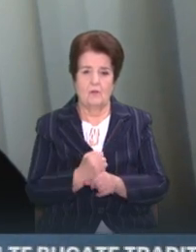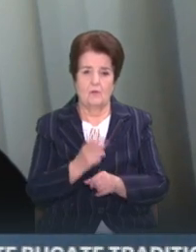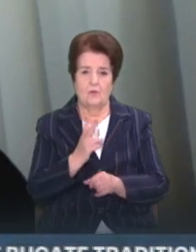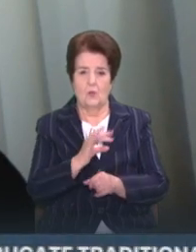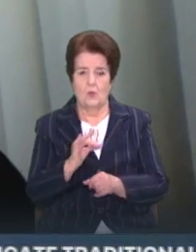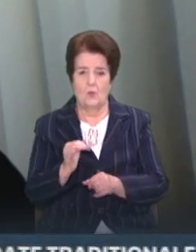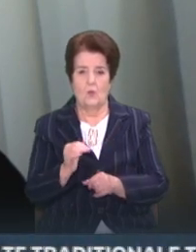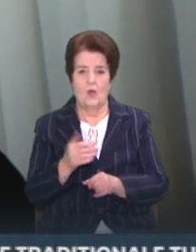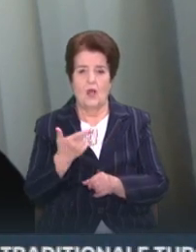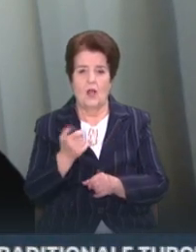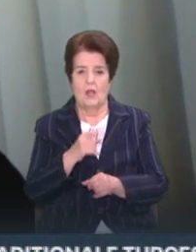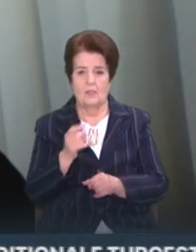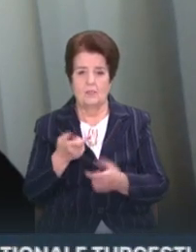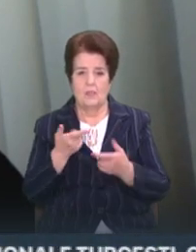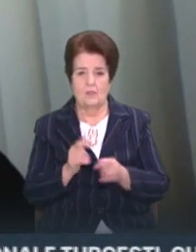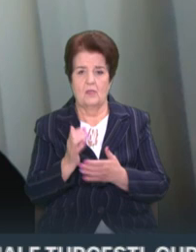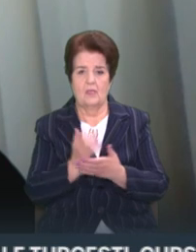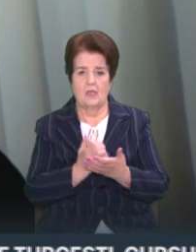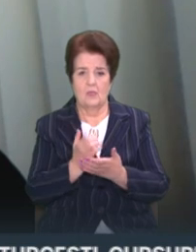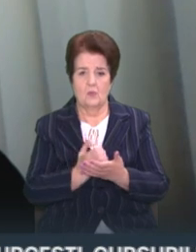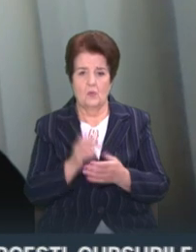naturale din surse care